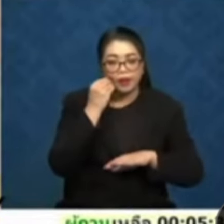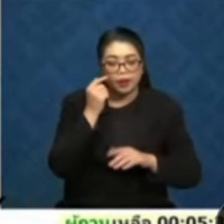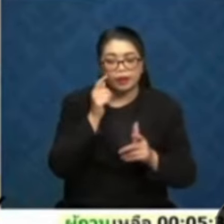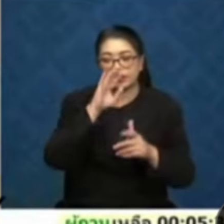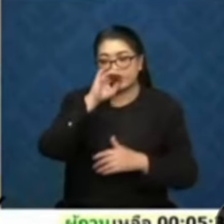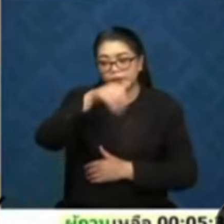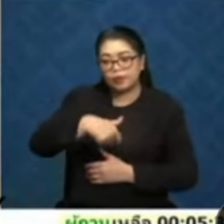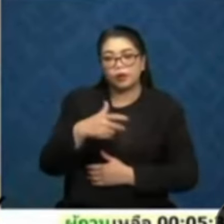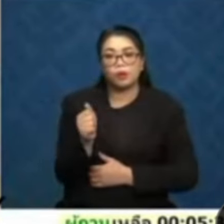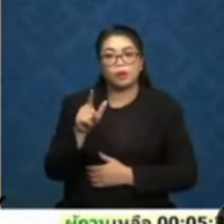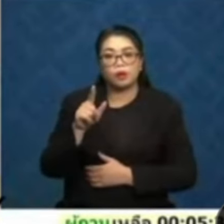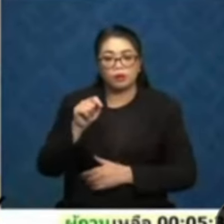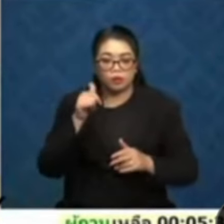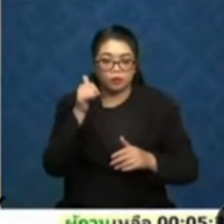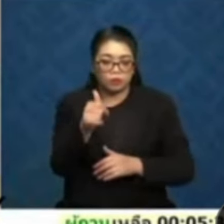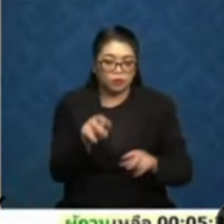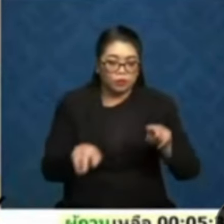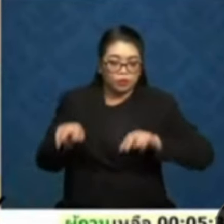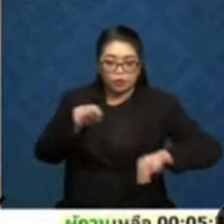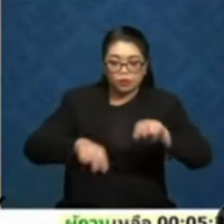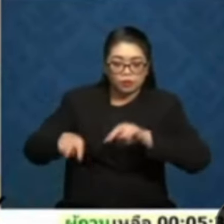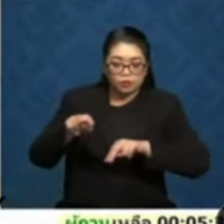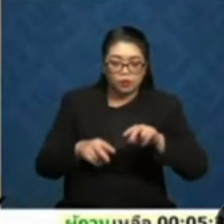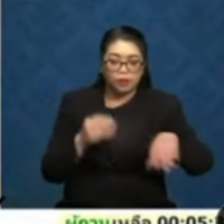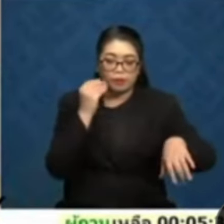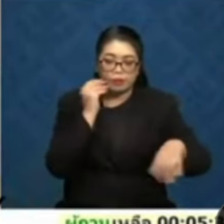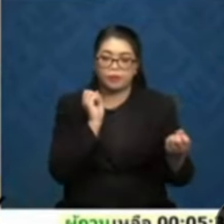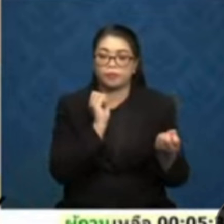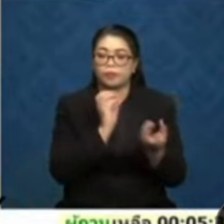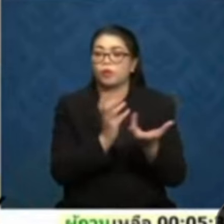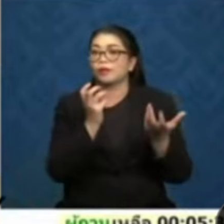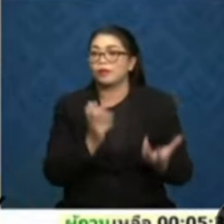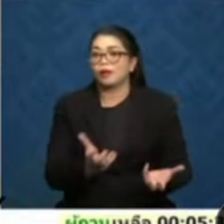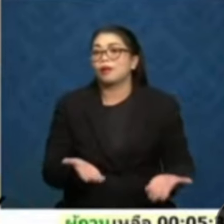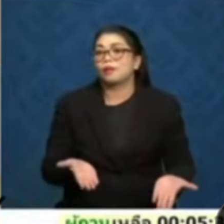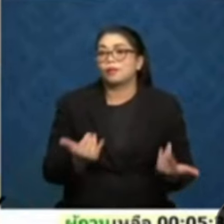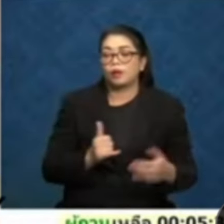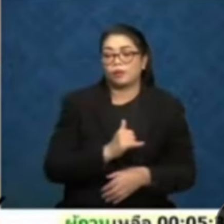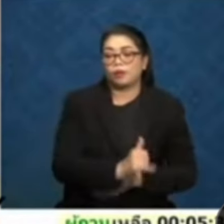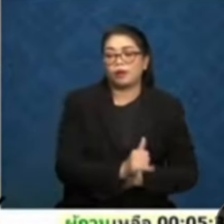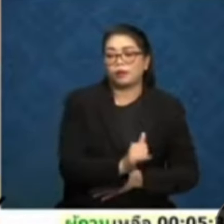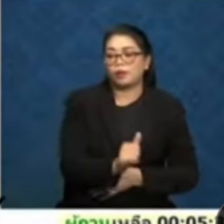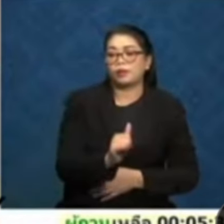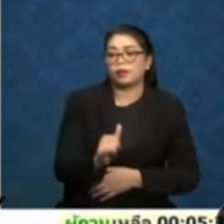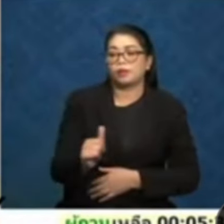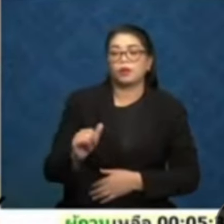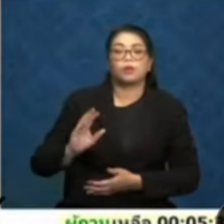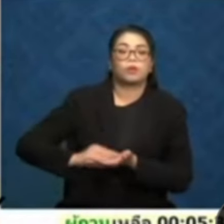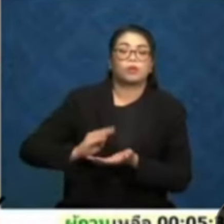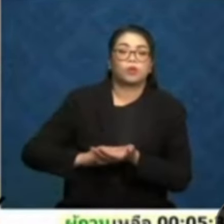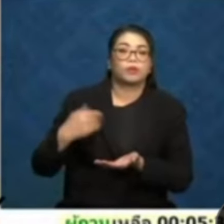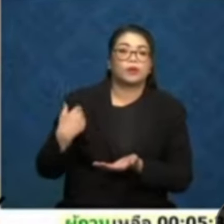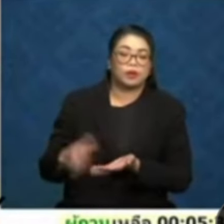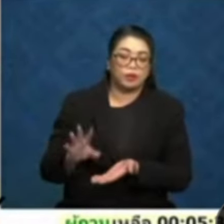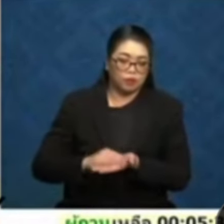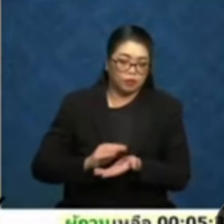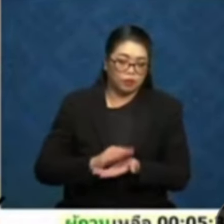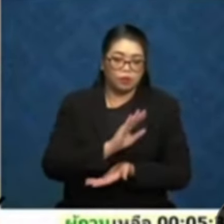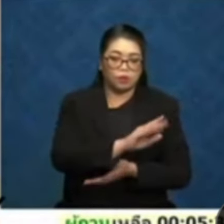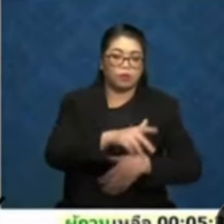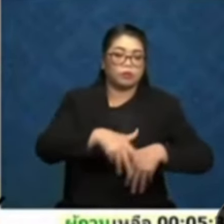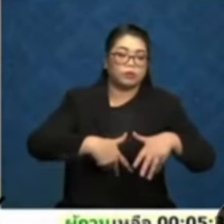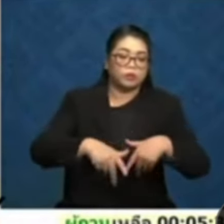อบตเได้ลงไปเนี่ยก็สามารถที่จะลงไปได้ทันทีตอนนี้ก็คือเอ่อทุกคนมีข้อมูลอยู่แล้วนะคะของพี่น้อง